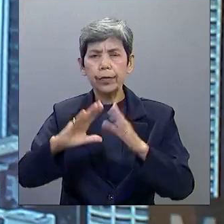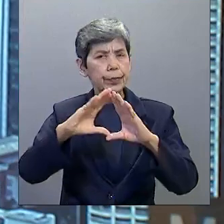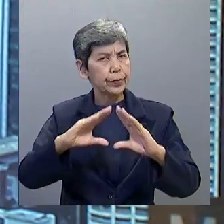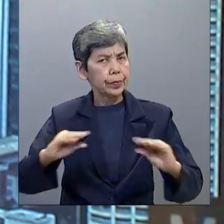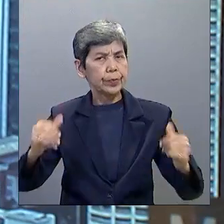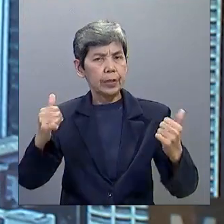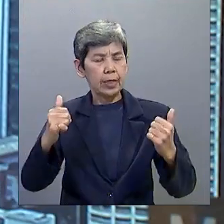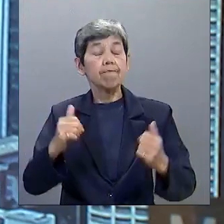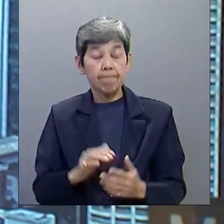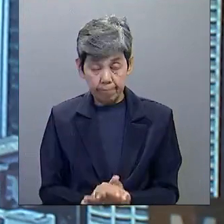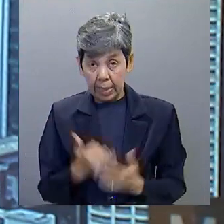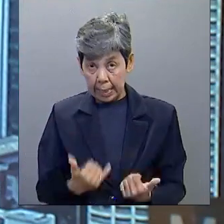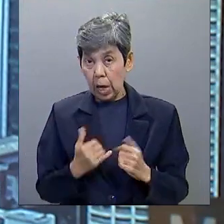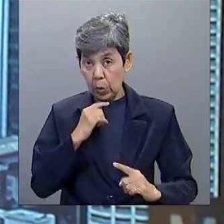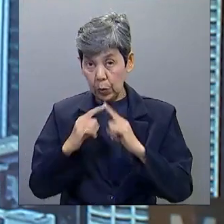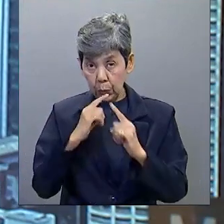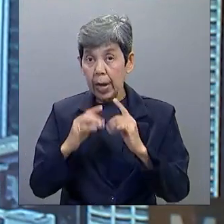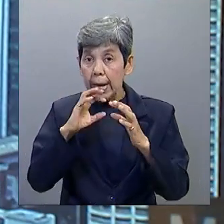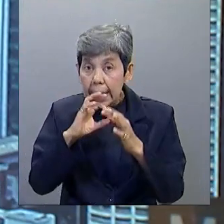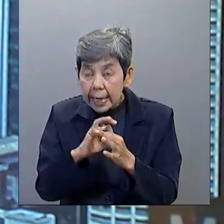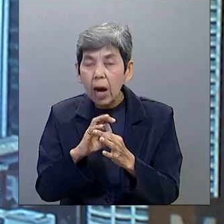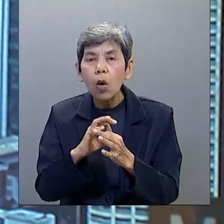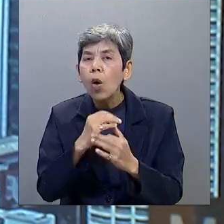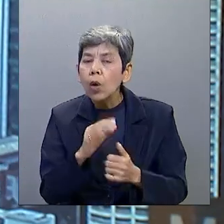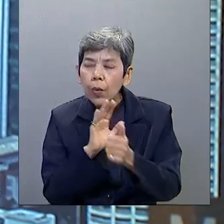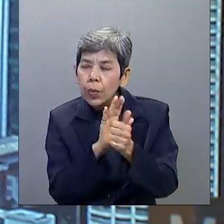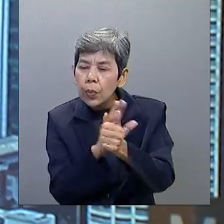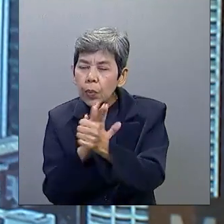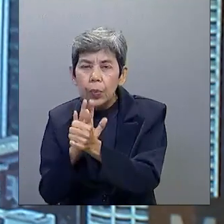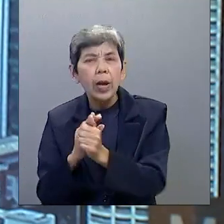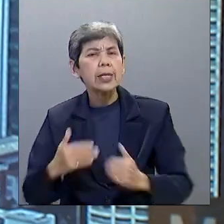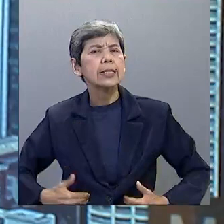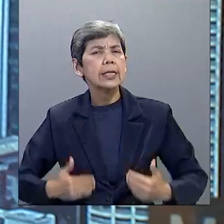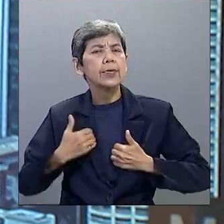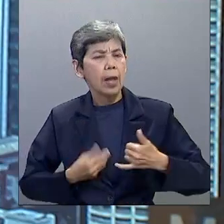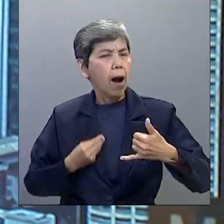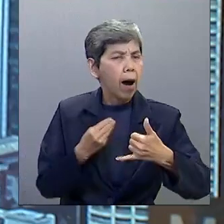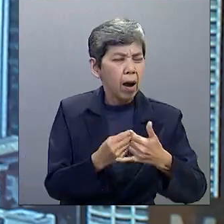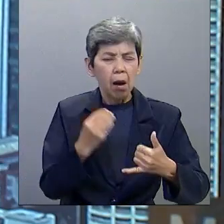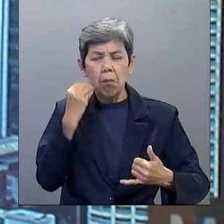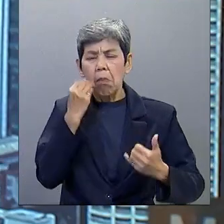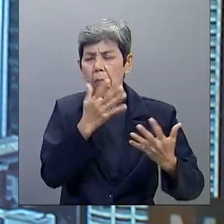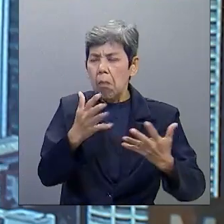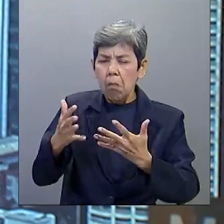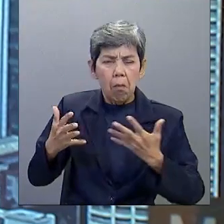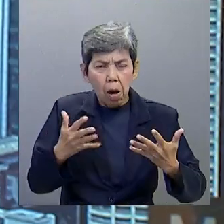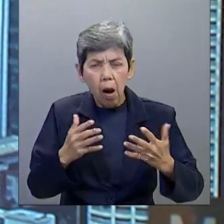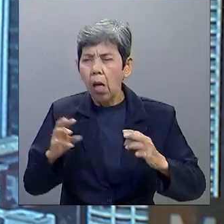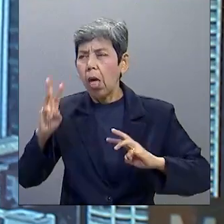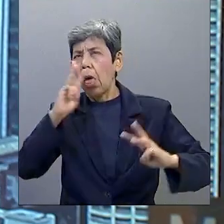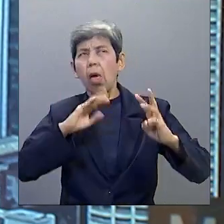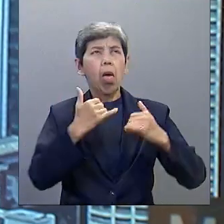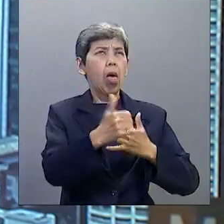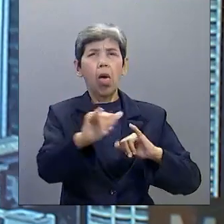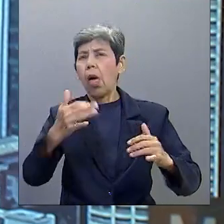ราะฉะนั้นวันนี้ค่ะคุณผู้ชมเราจะมาพูดถึงเรื่องของการดูแลแล้วก็พัฒนาชีวิตของพี่ๆคนไร้บ้านอย่างตัวเลขที่เราเห็นนะคะข้อมูล